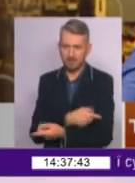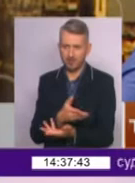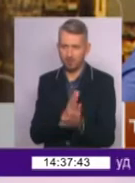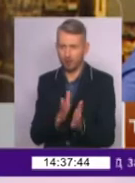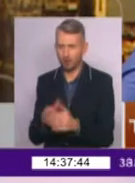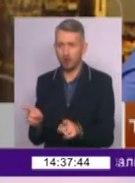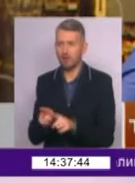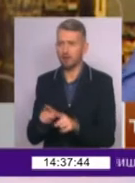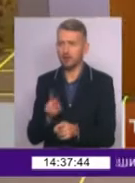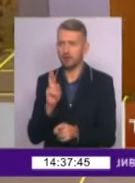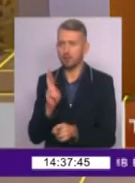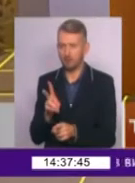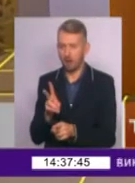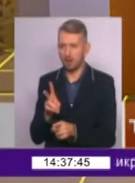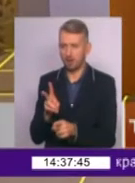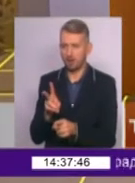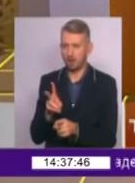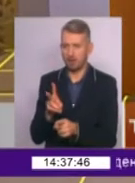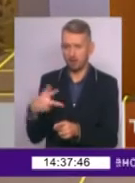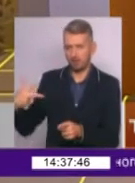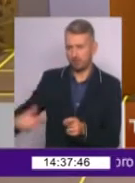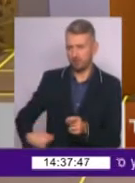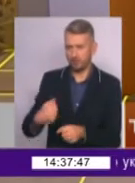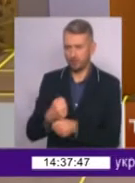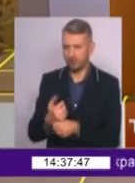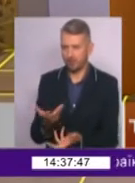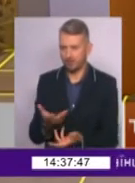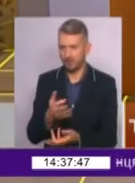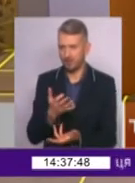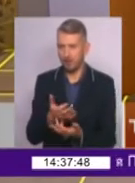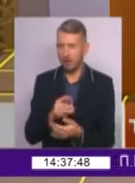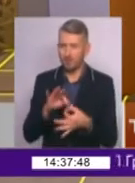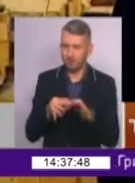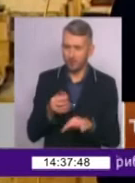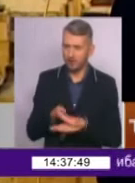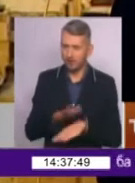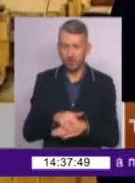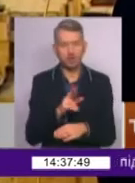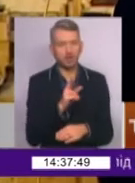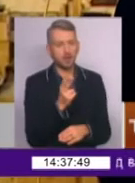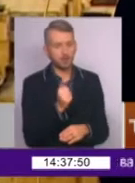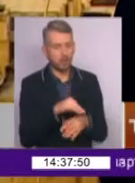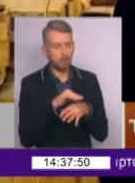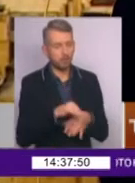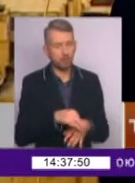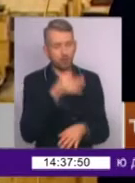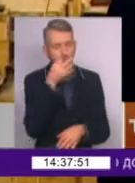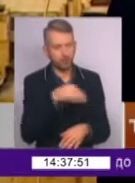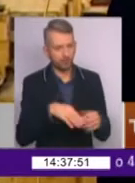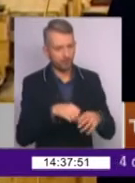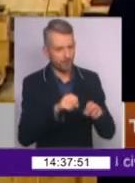вибачте, внутрішньом'язову інфекцію. Хоча по складності зрозуміло, що важче. Як правило, проводить досвідчений фахівець,